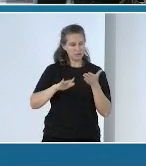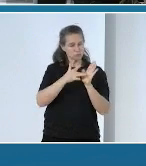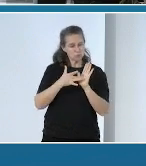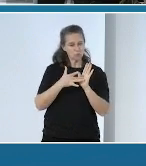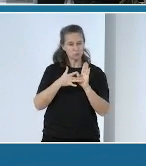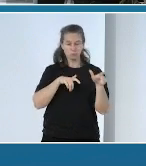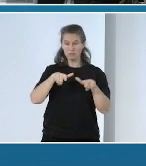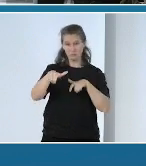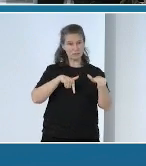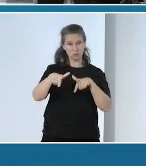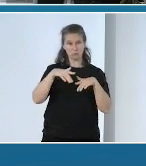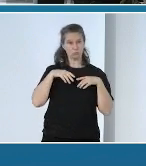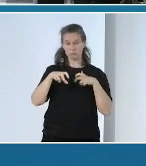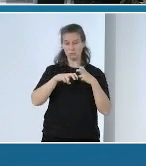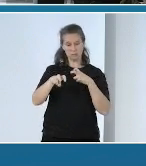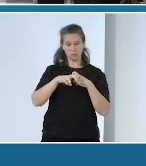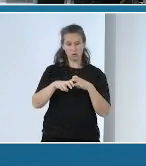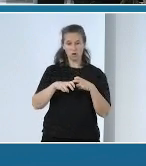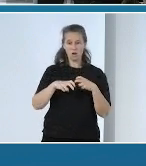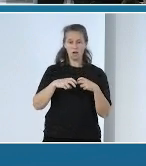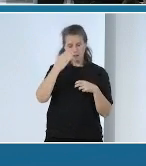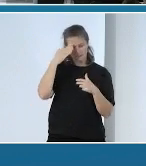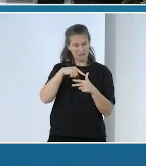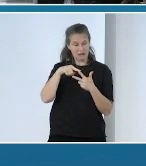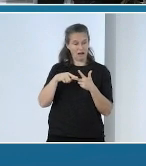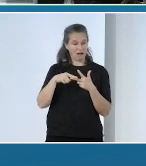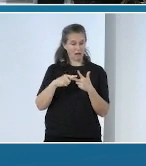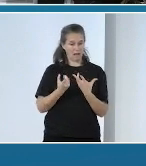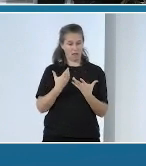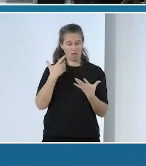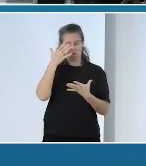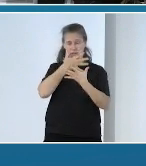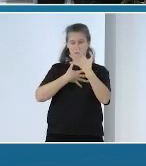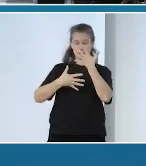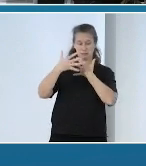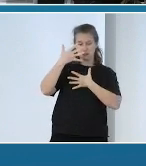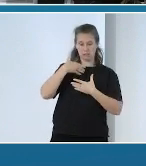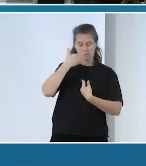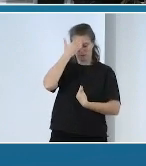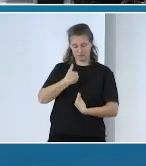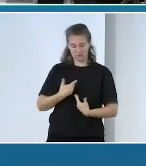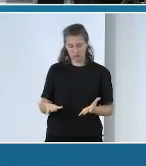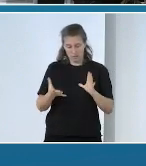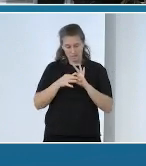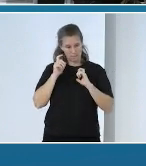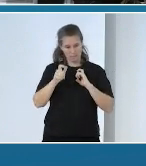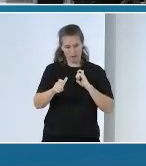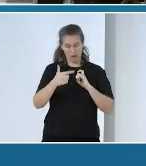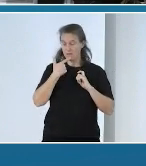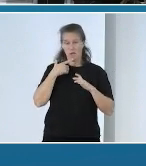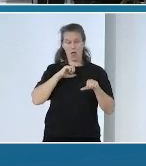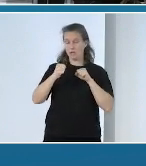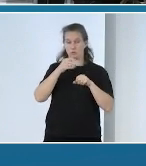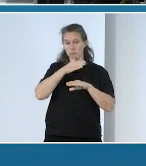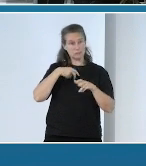type de déplacement et de comportement. Si on n'aligne pas ce vecteur gravitaire avec notre propre verticalité, on ne peut plus agir,